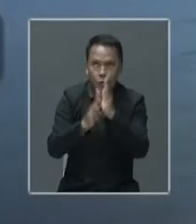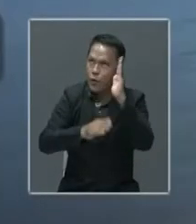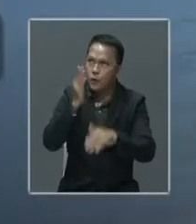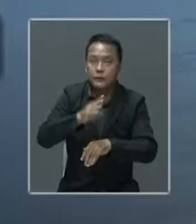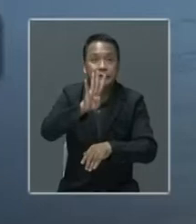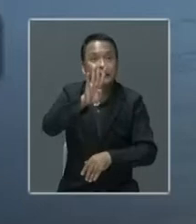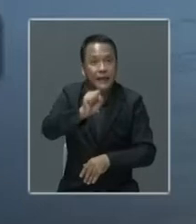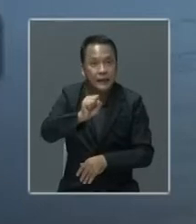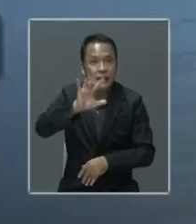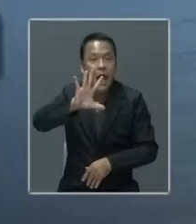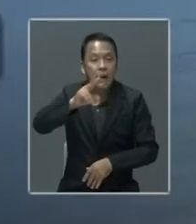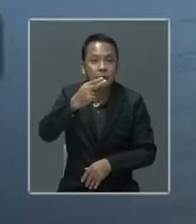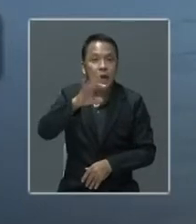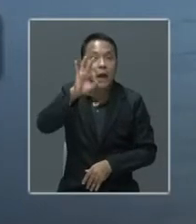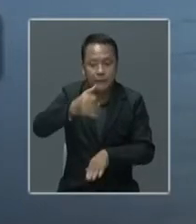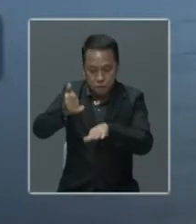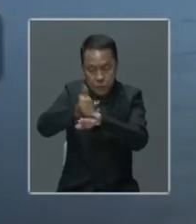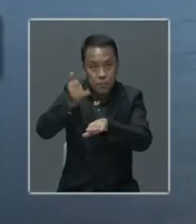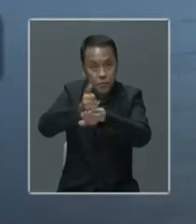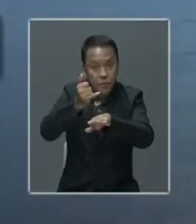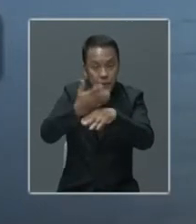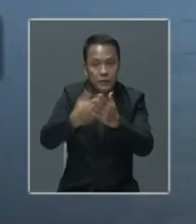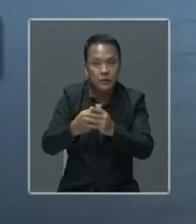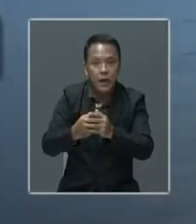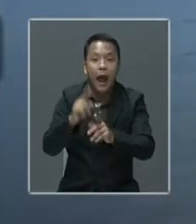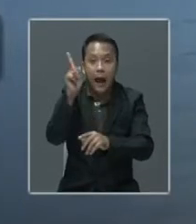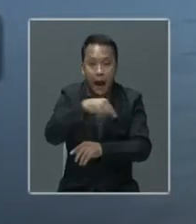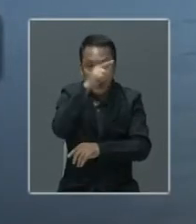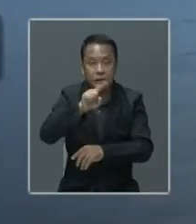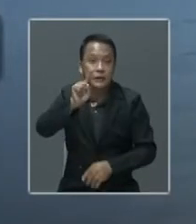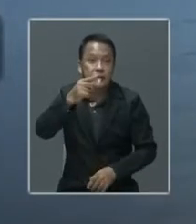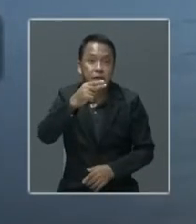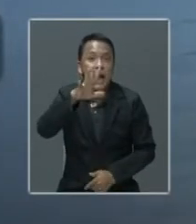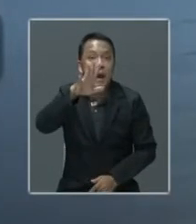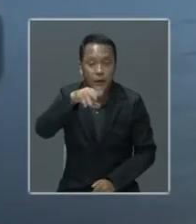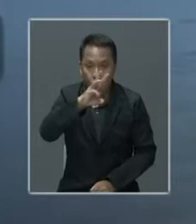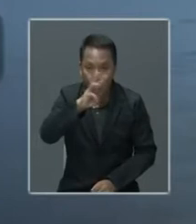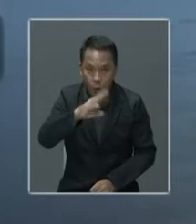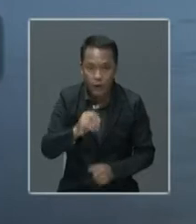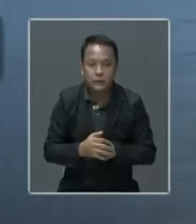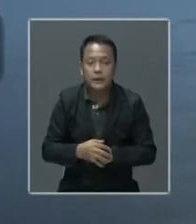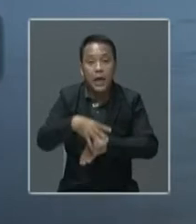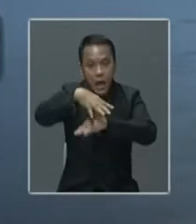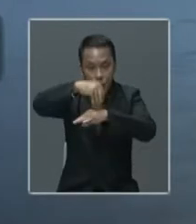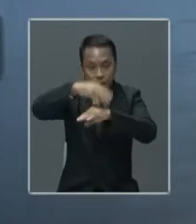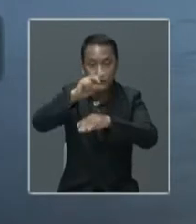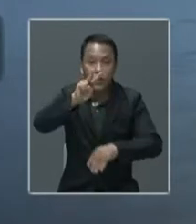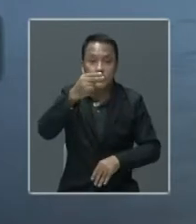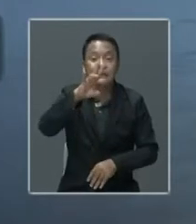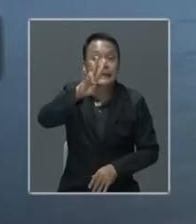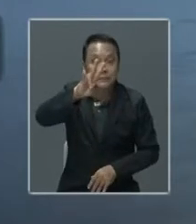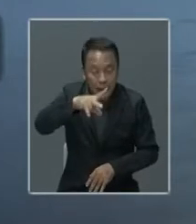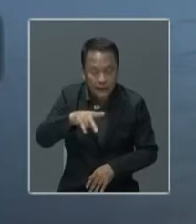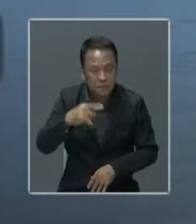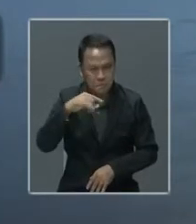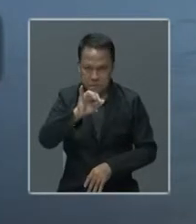ณ 459,000 ที่นั่งสหราชอาณาจักร 15,600 ที่นั่งและสวีเดน 27,000 ที่นั่งบ